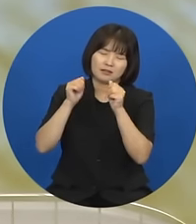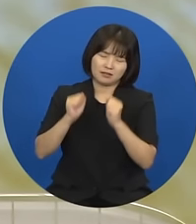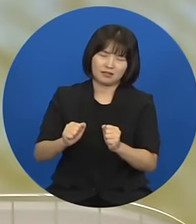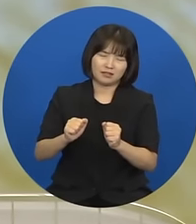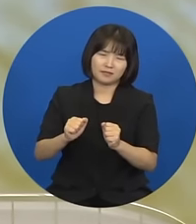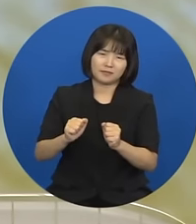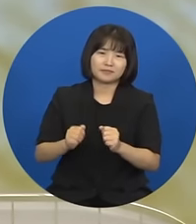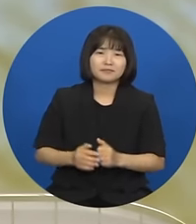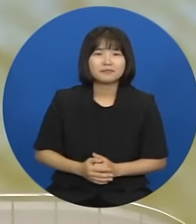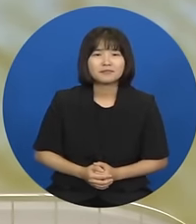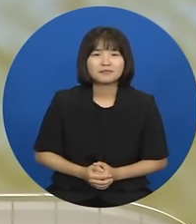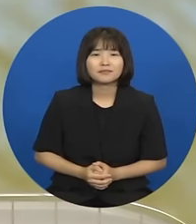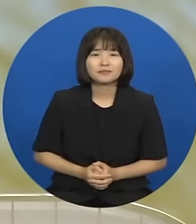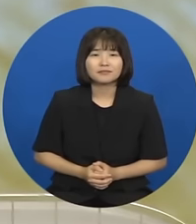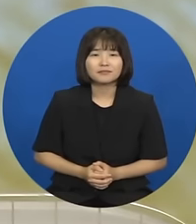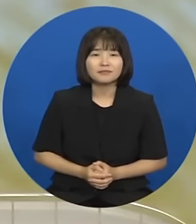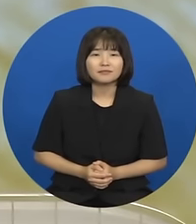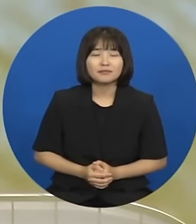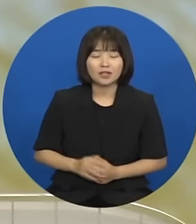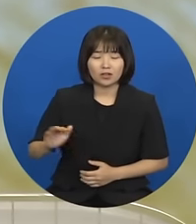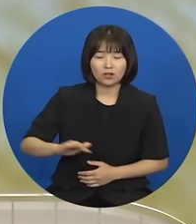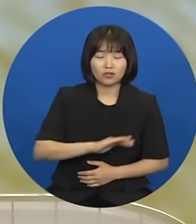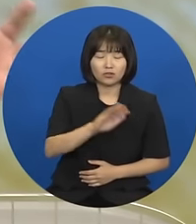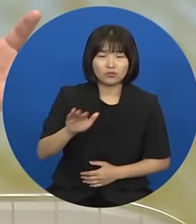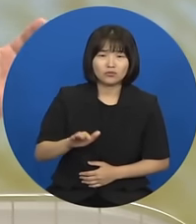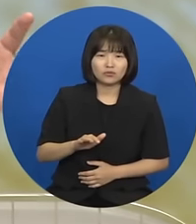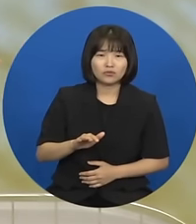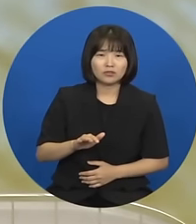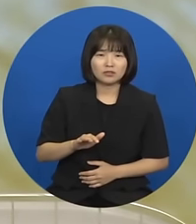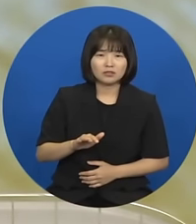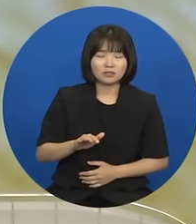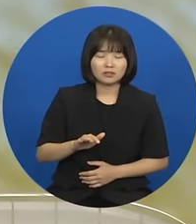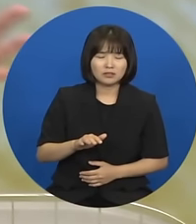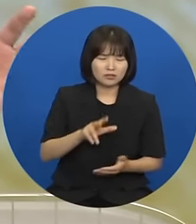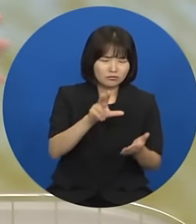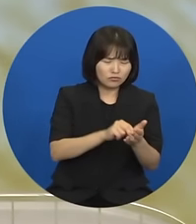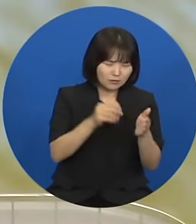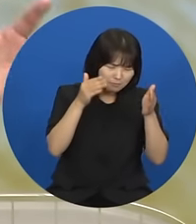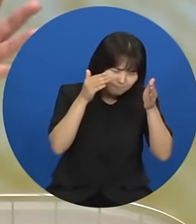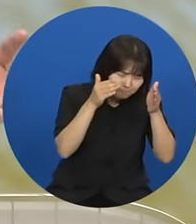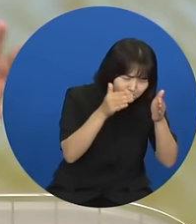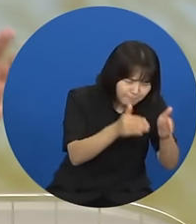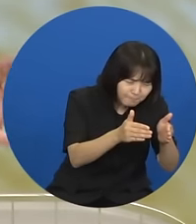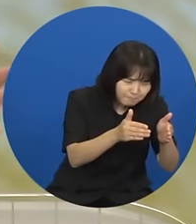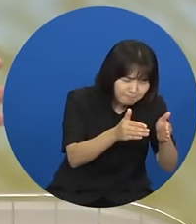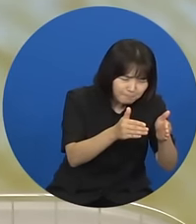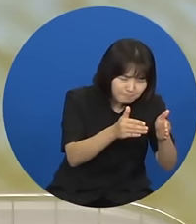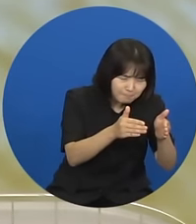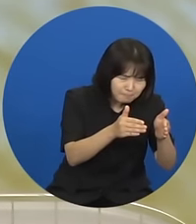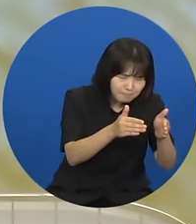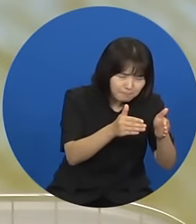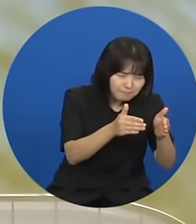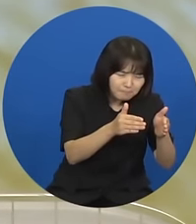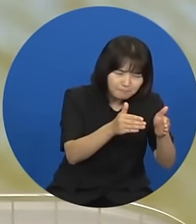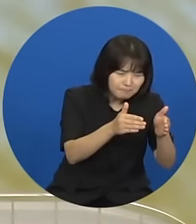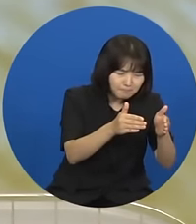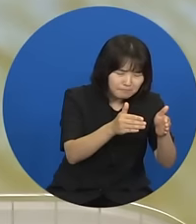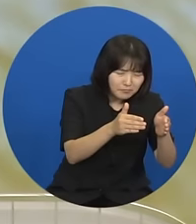것입니다. 이제 우리의 시선을 문제를 바라보고 답과 해결을 바라보는 곳에서